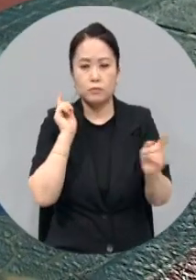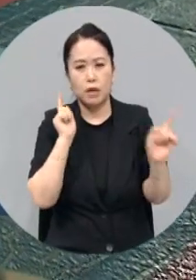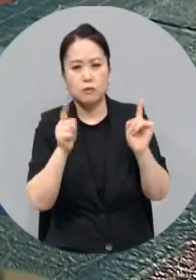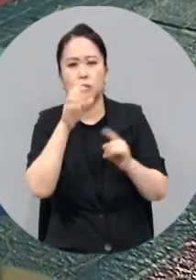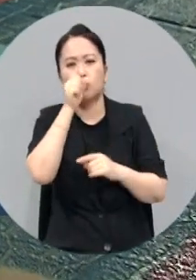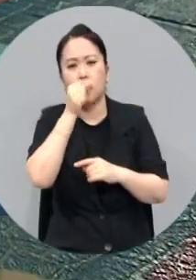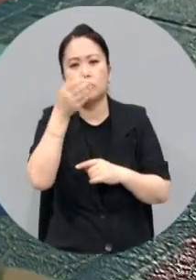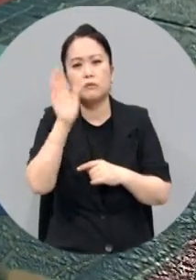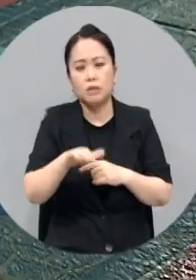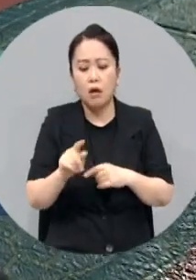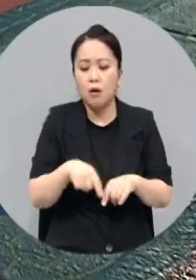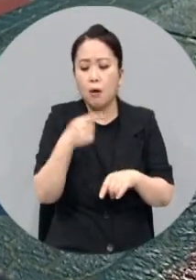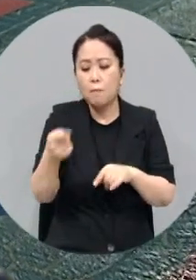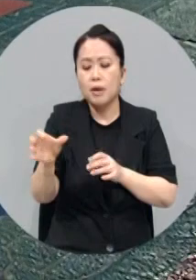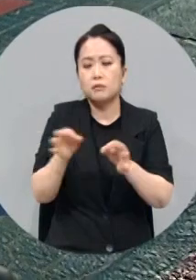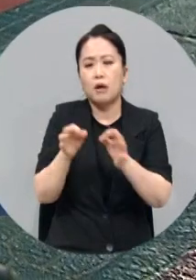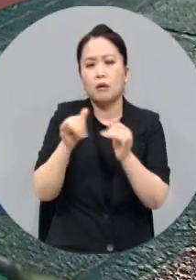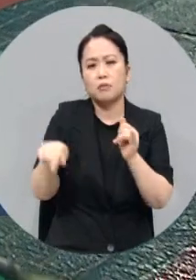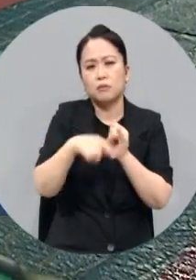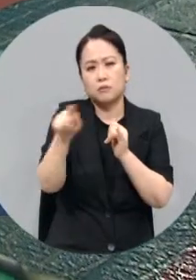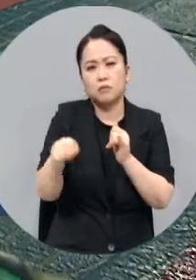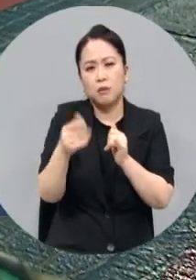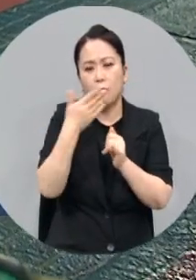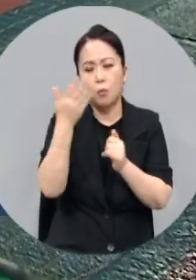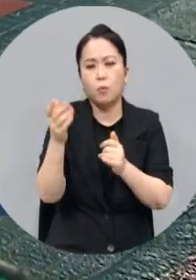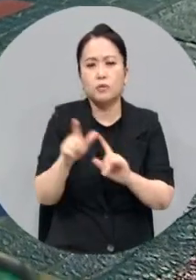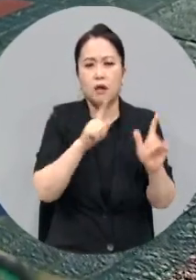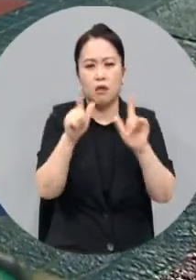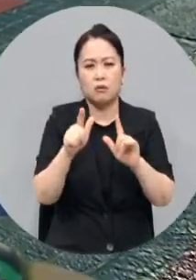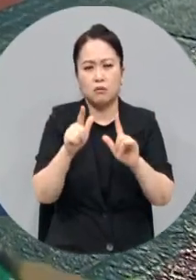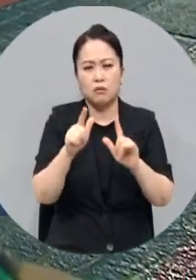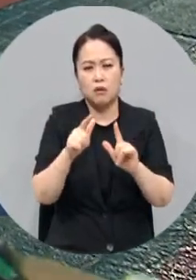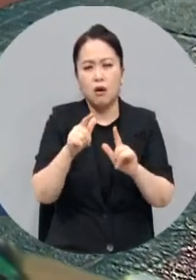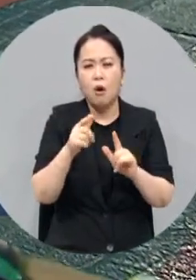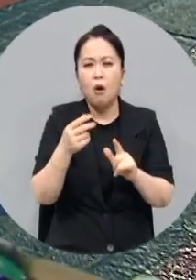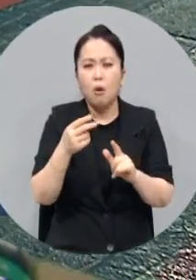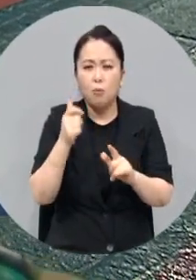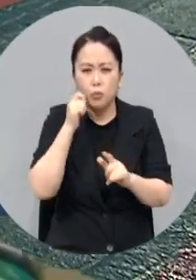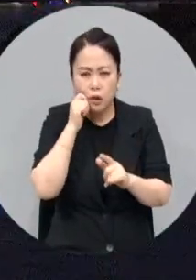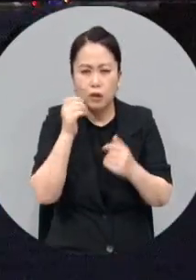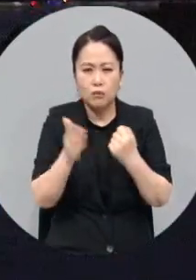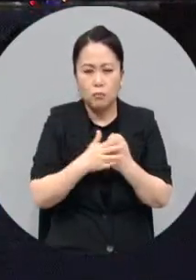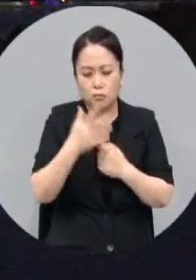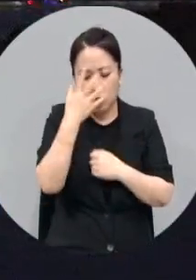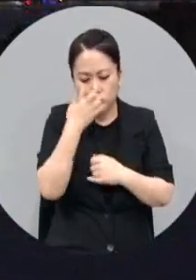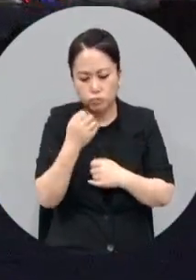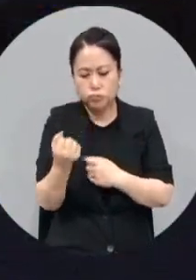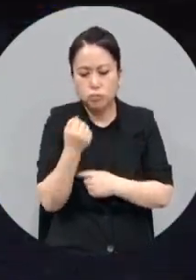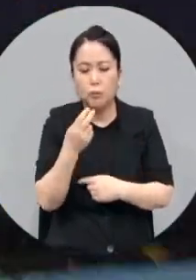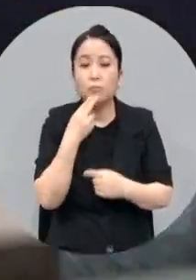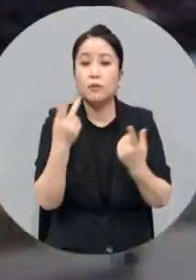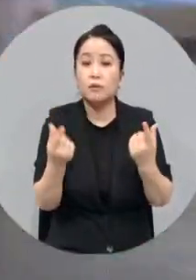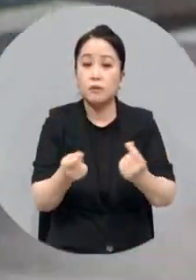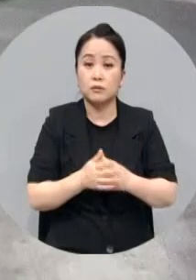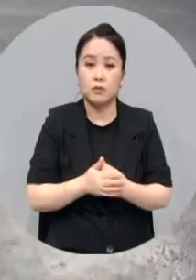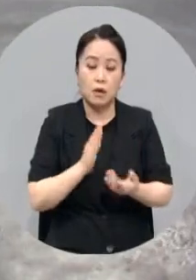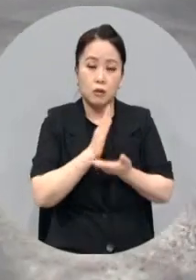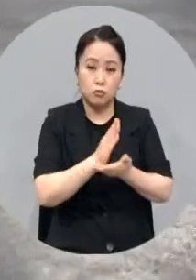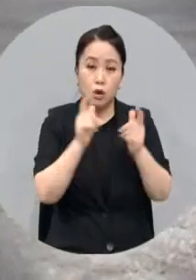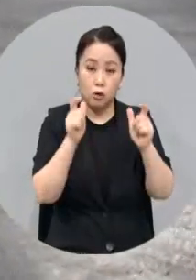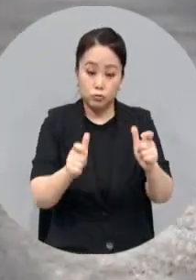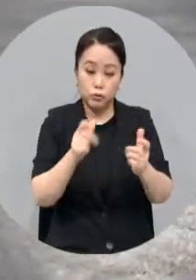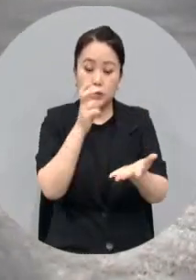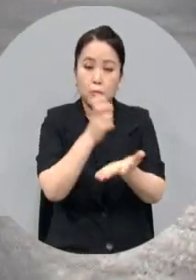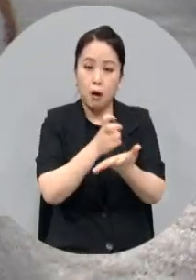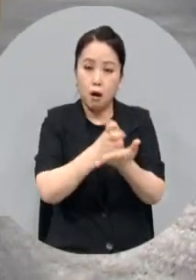옆에 상인분들 다 먹고 살라고 하는 건데 너무 우울해 계시고 힘도 없어 보이고. 수영구는 조례 등